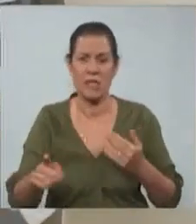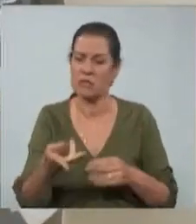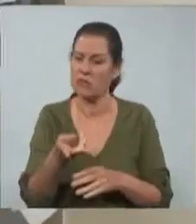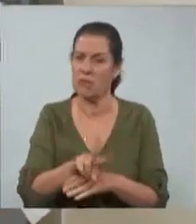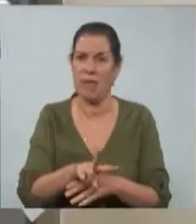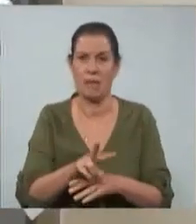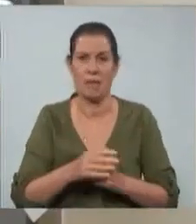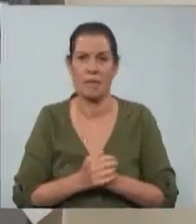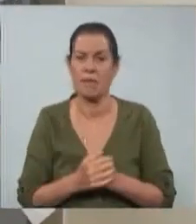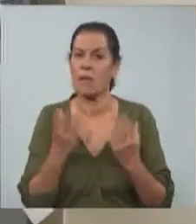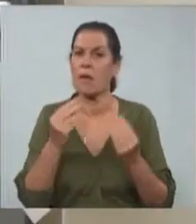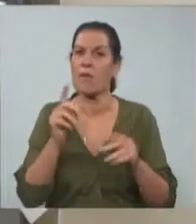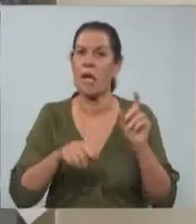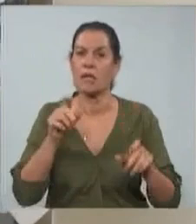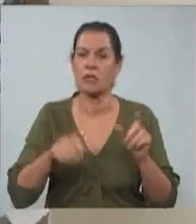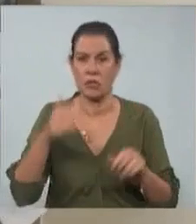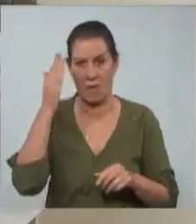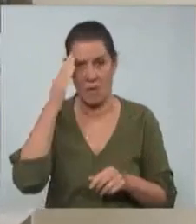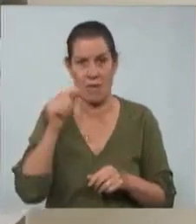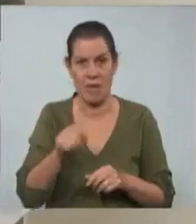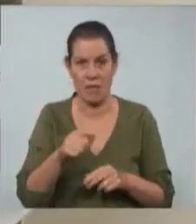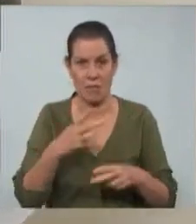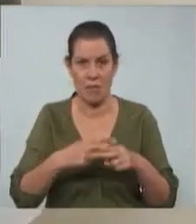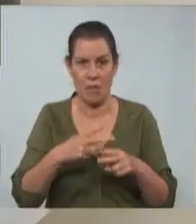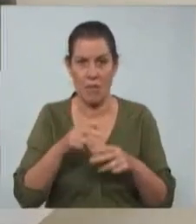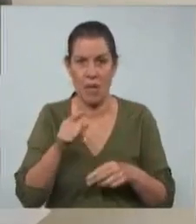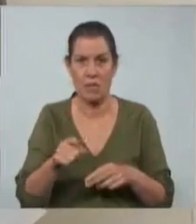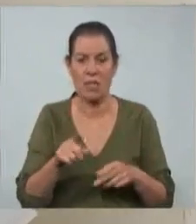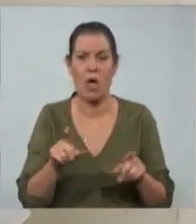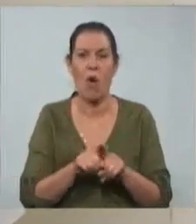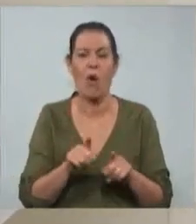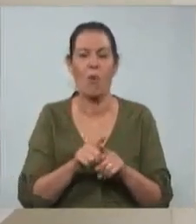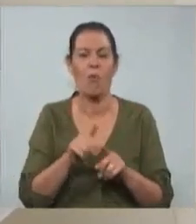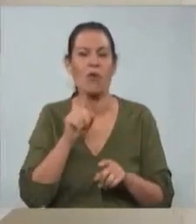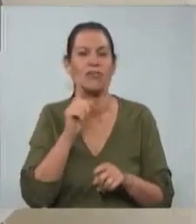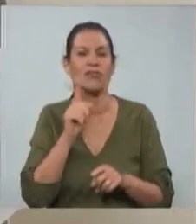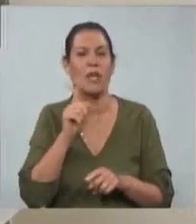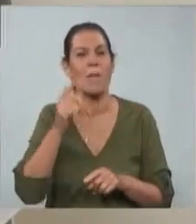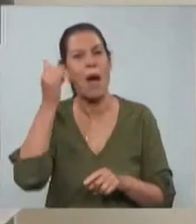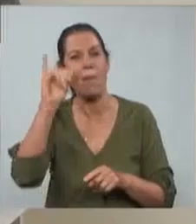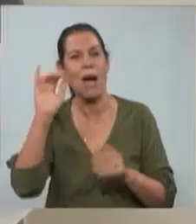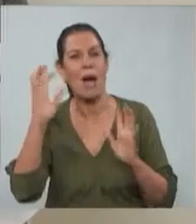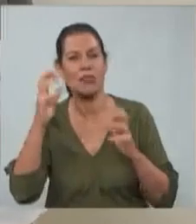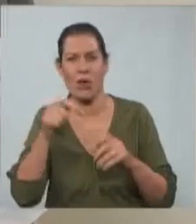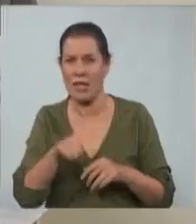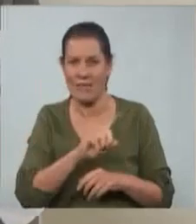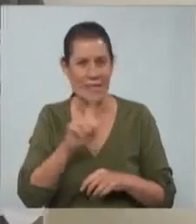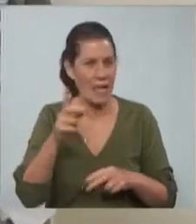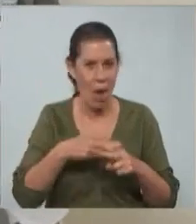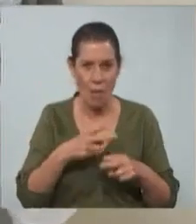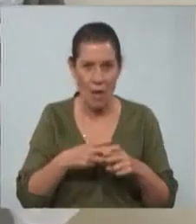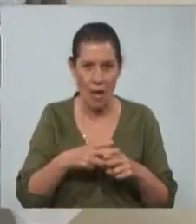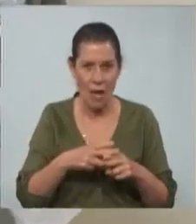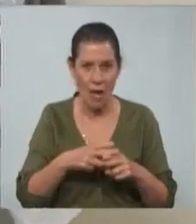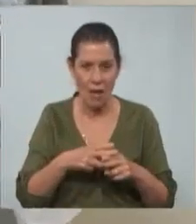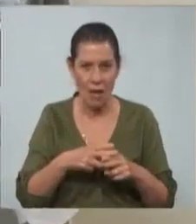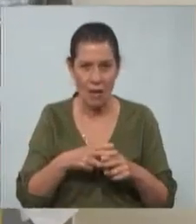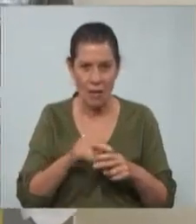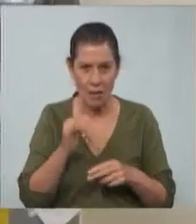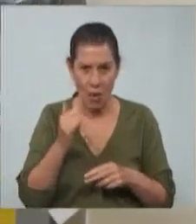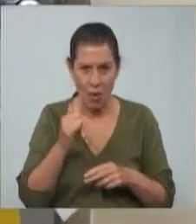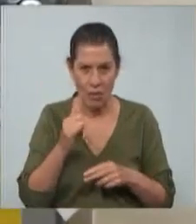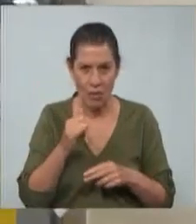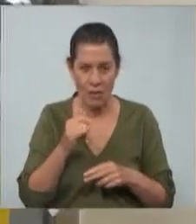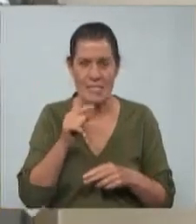אנשים מכירים את הקרויצפלד יעקב בתור הפרה המשוגעת, אבל אנחנו לא מדברים על המחלה הזאת, אנחנו מדברים על הקרויצפלד יעקב